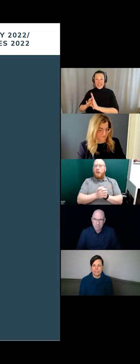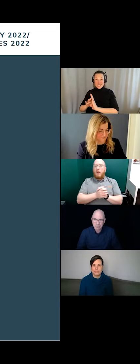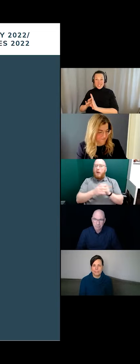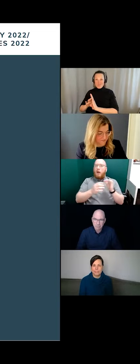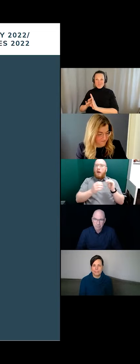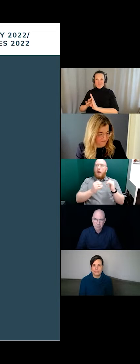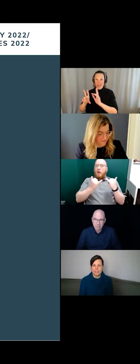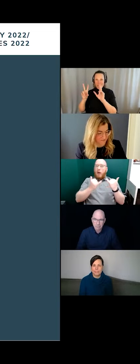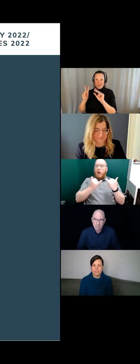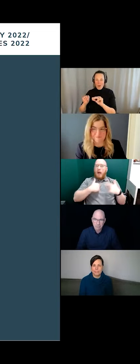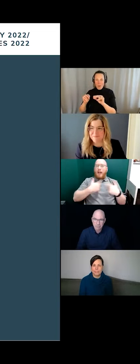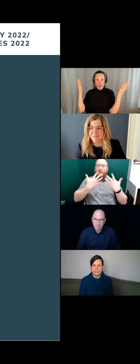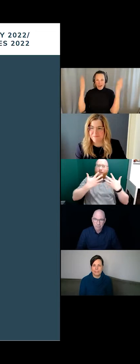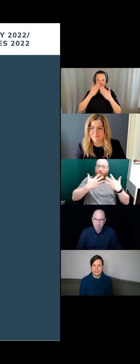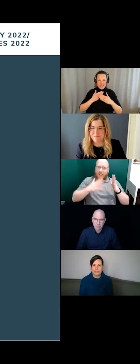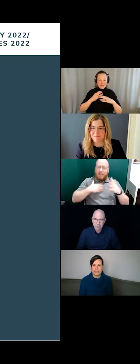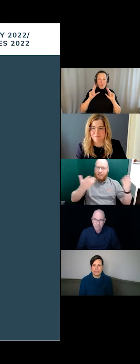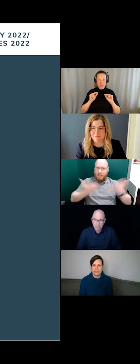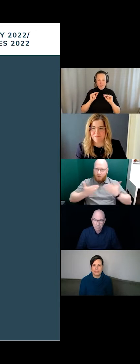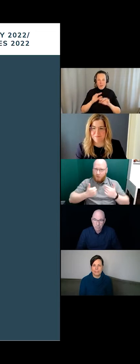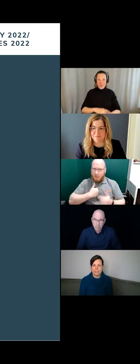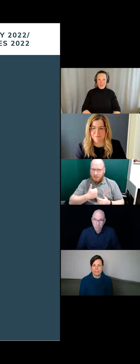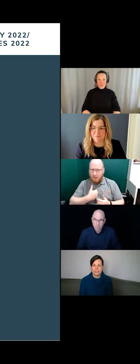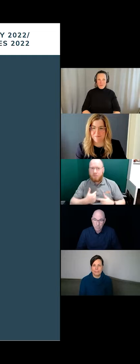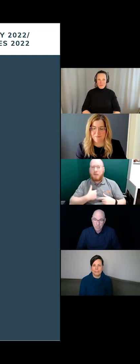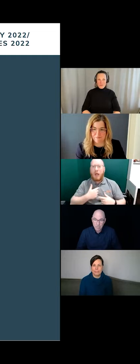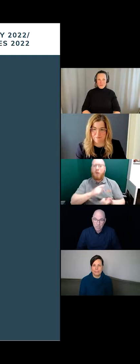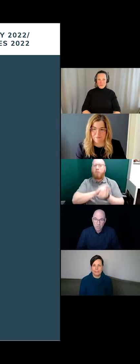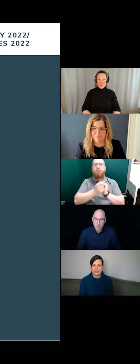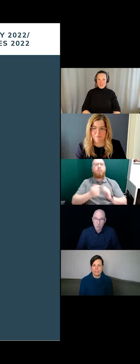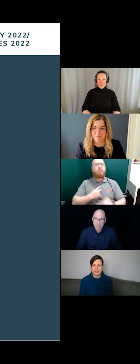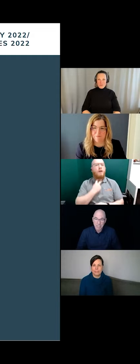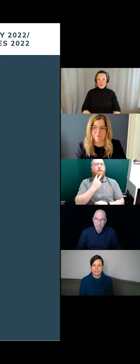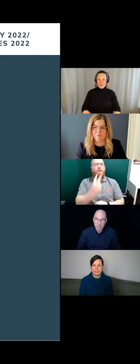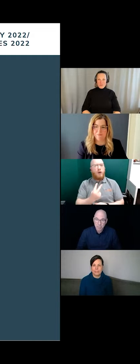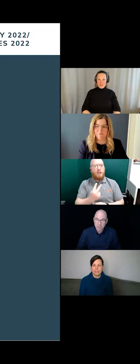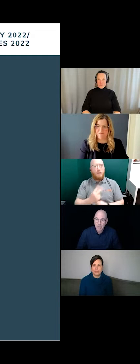and they're not really hidden. Elles ne sont pas réellement invisibles ou cachées.